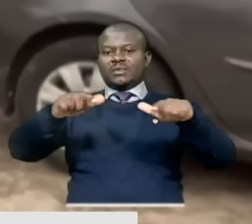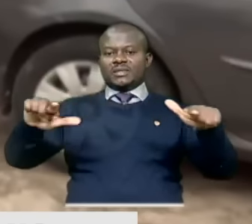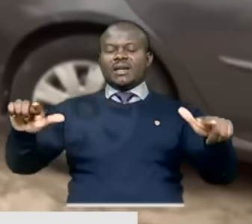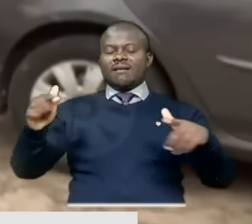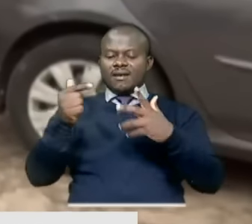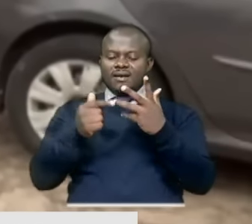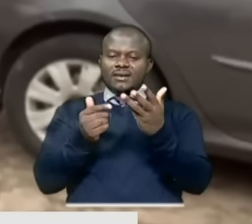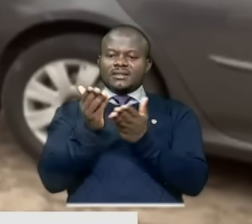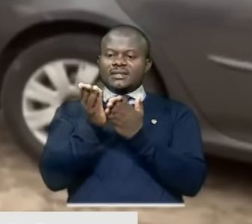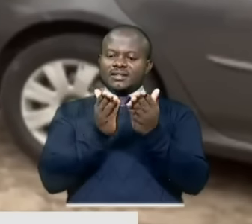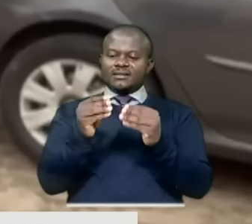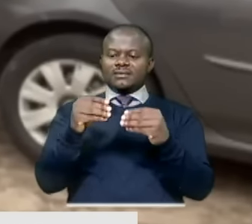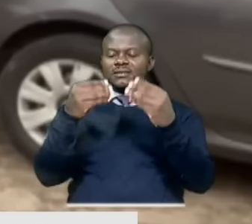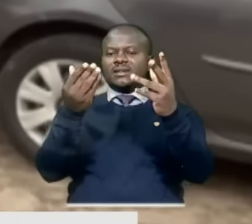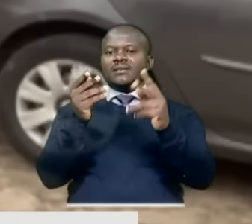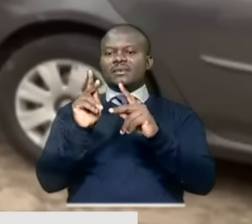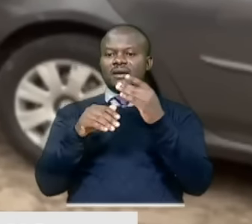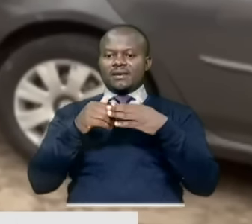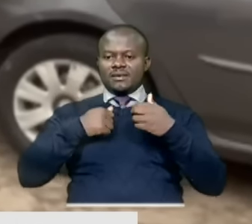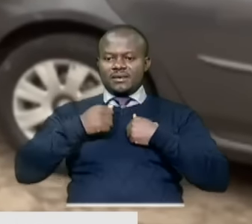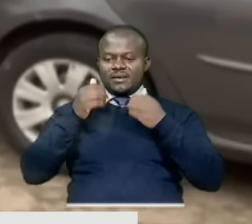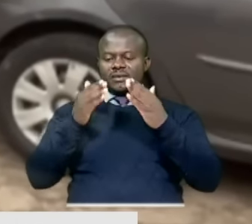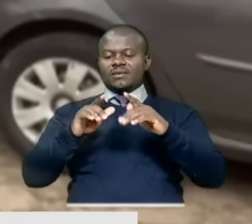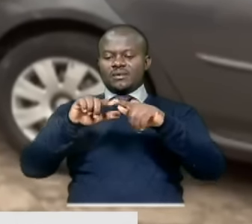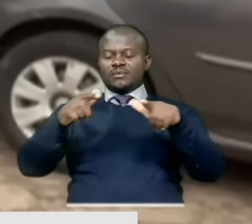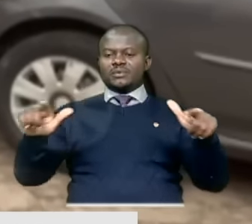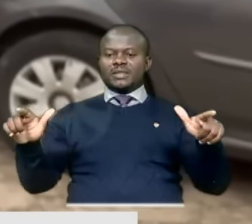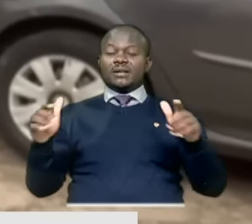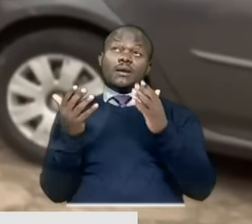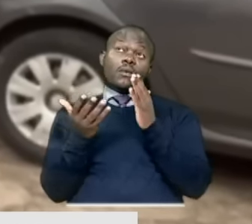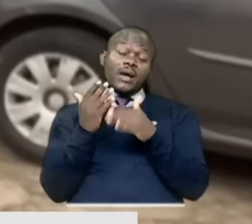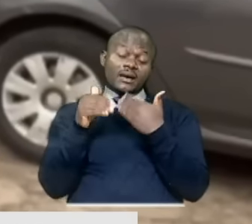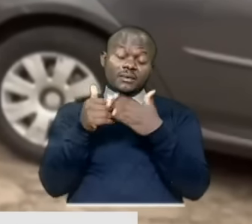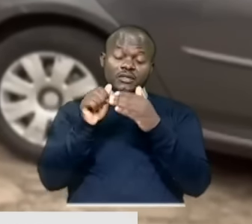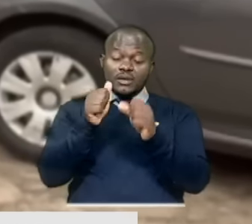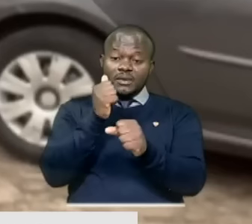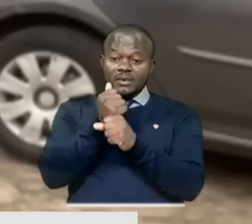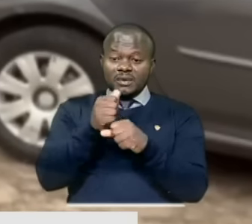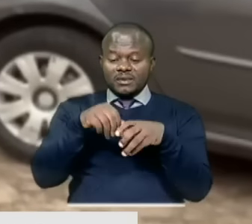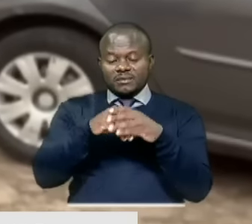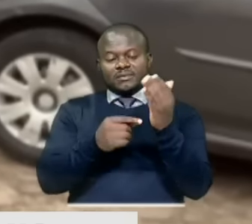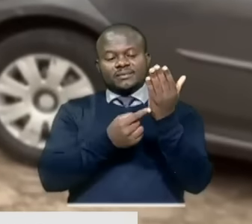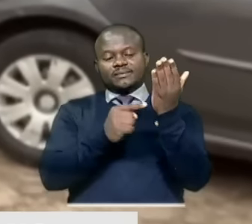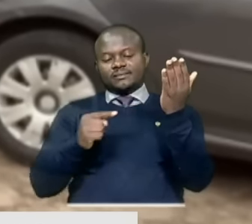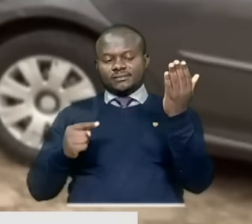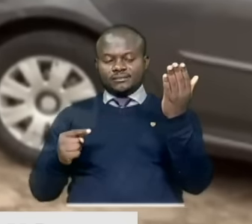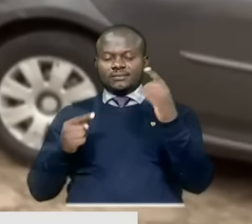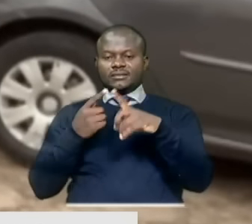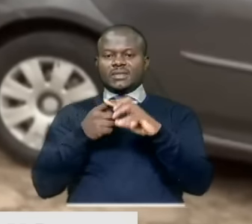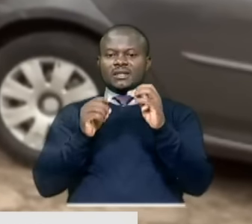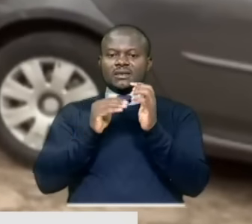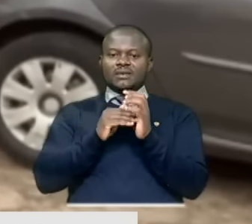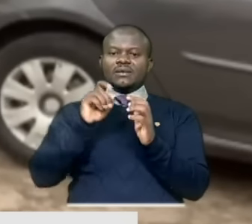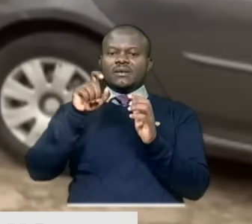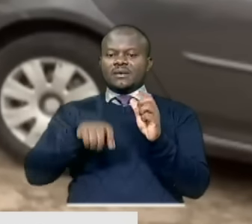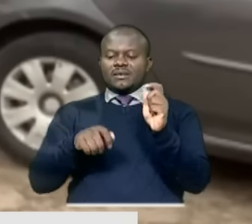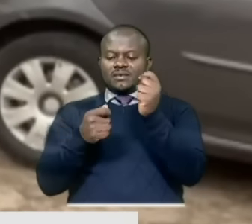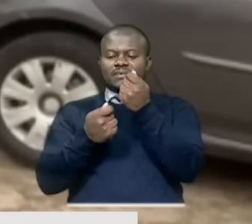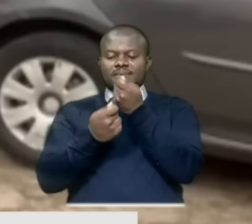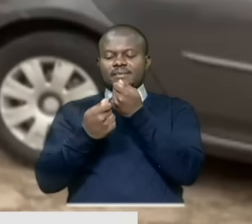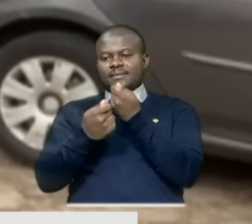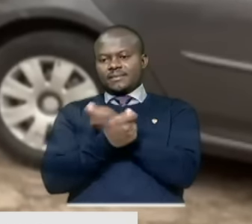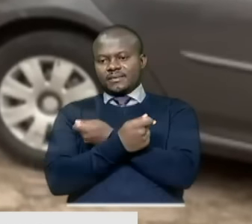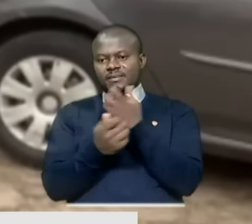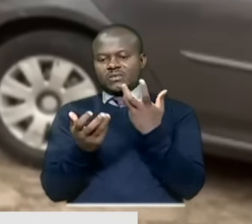n'ubutaka, serivisi zihabwa abaturarwanda ku butaka. Wenda bishobora kuba bikorerwa mu ikoranabuhanga, ariko havugurura ikoranabuhanga